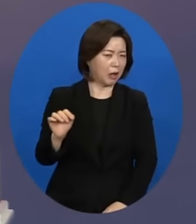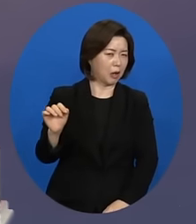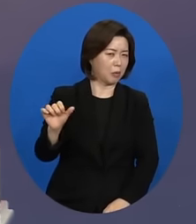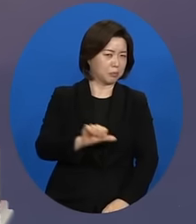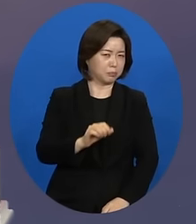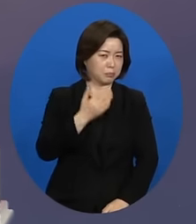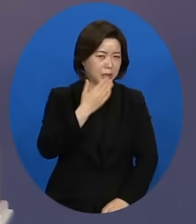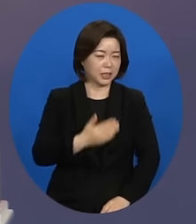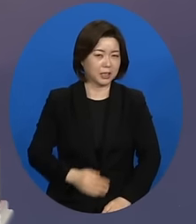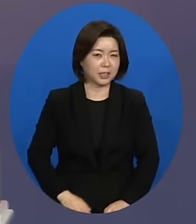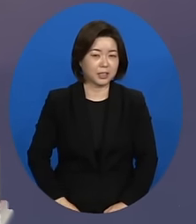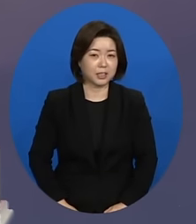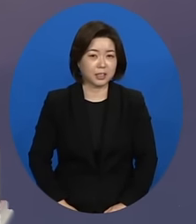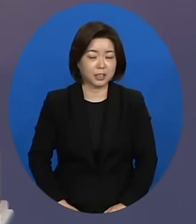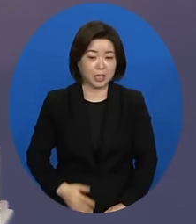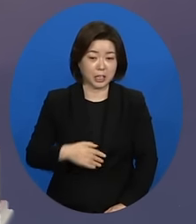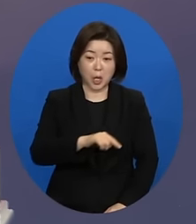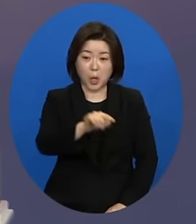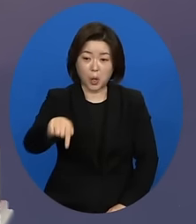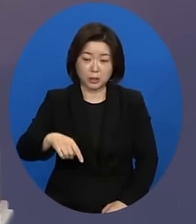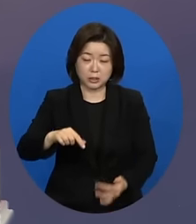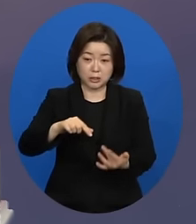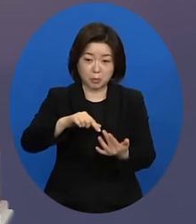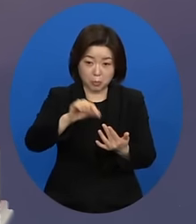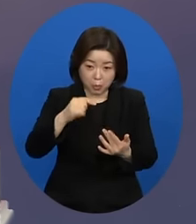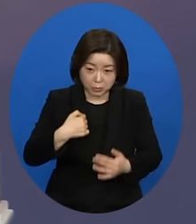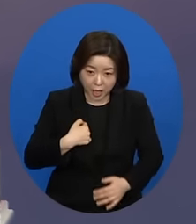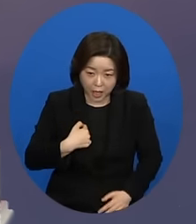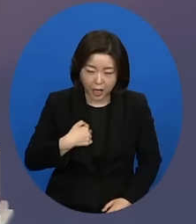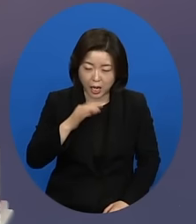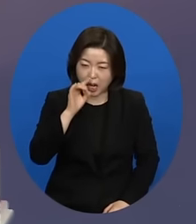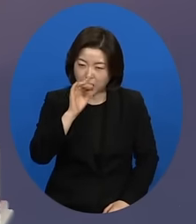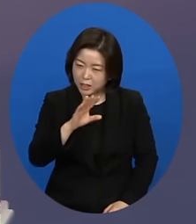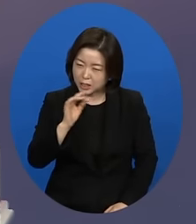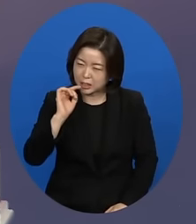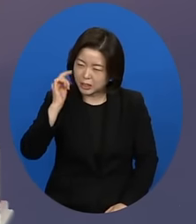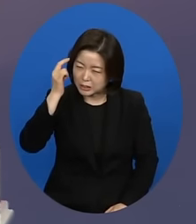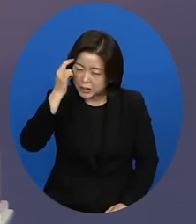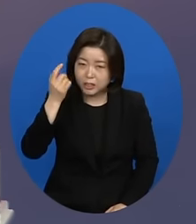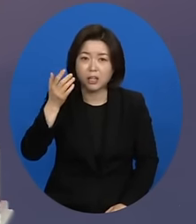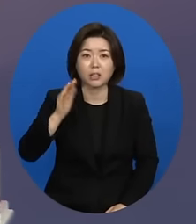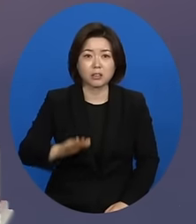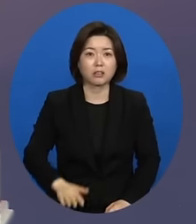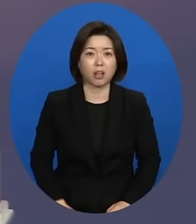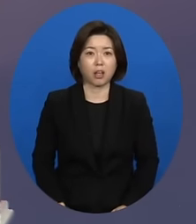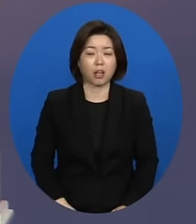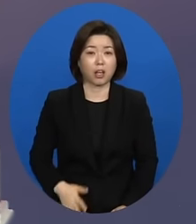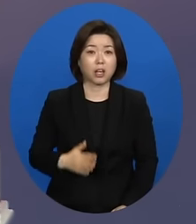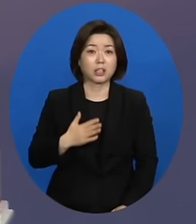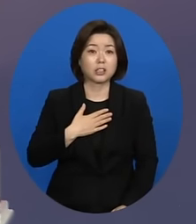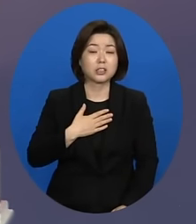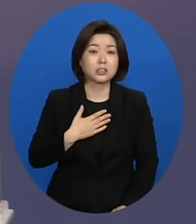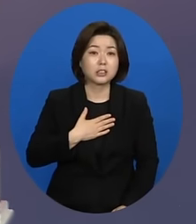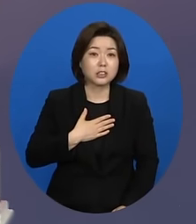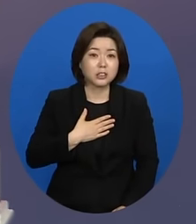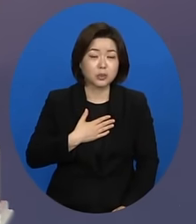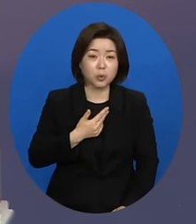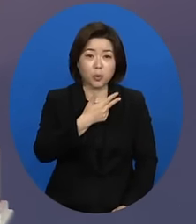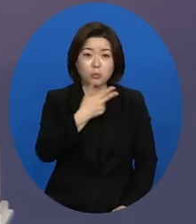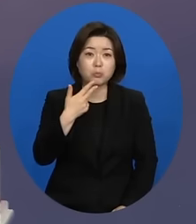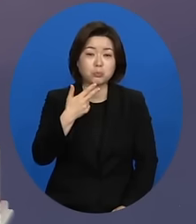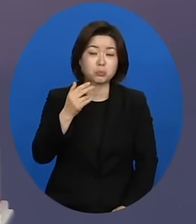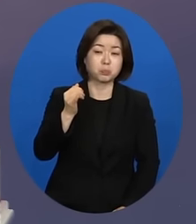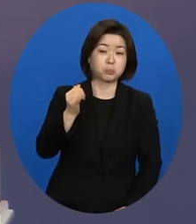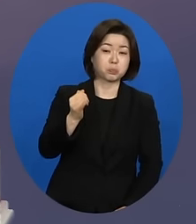여기서 5명 중에 하나가 되긴 어렵겠다 했는데 저보다 영어를